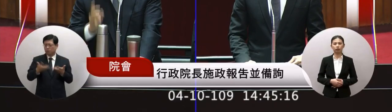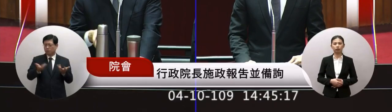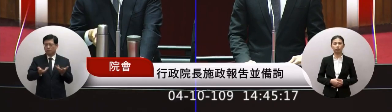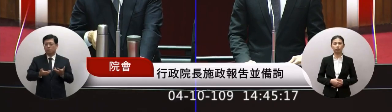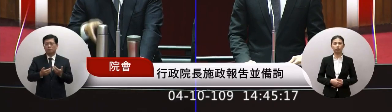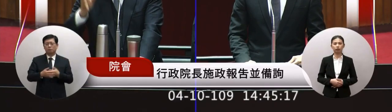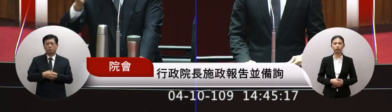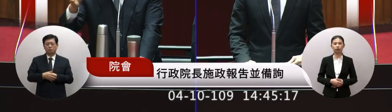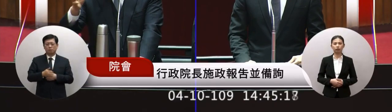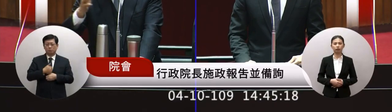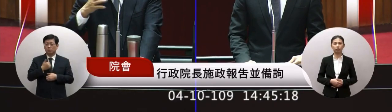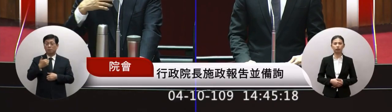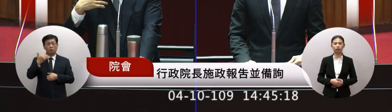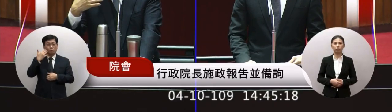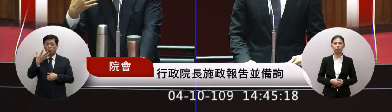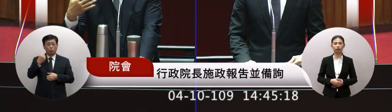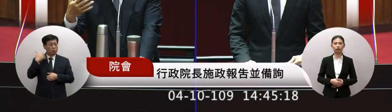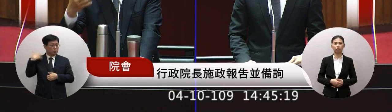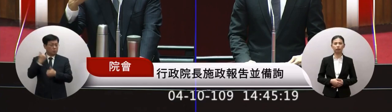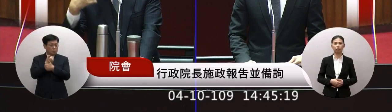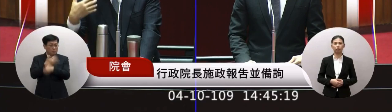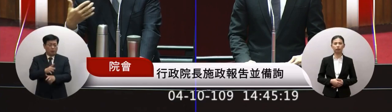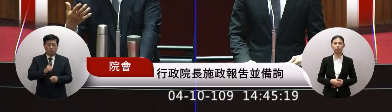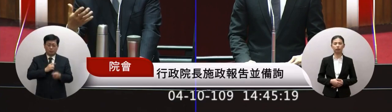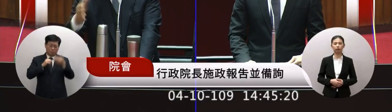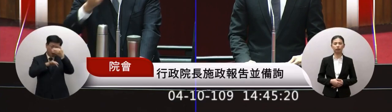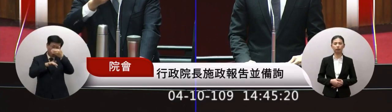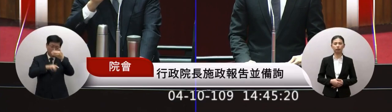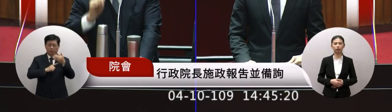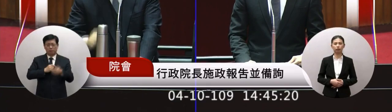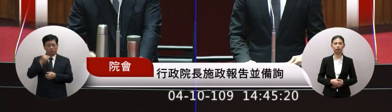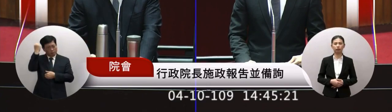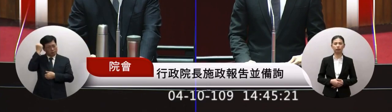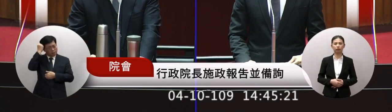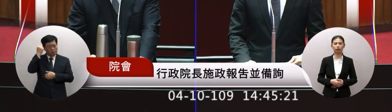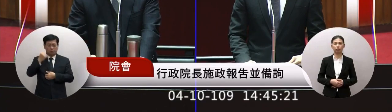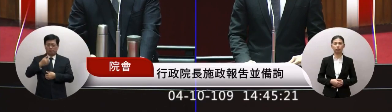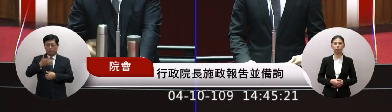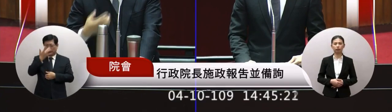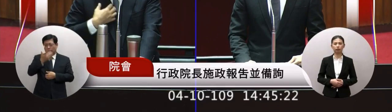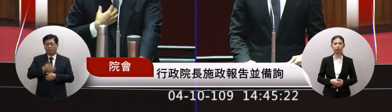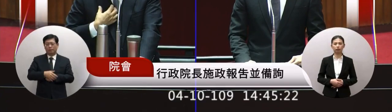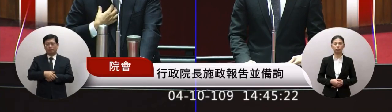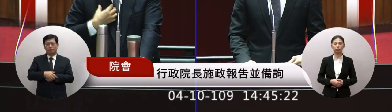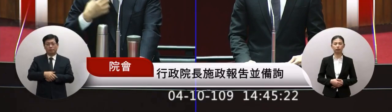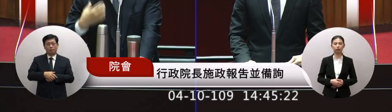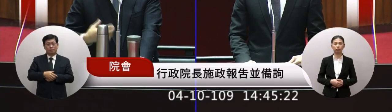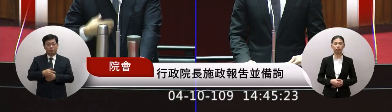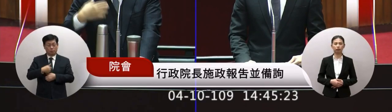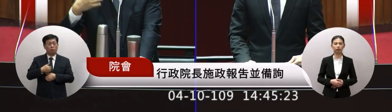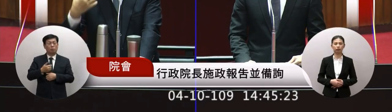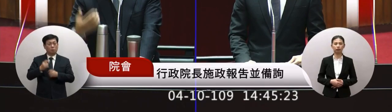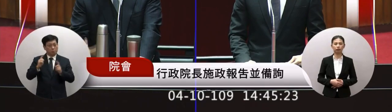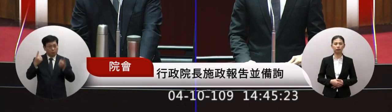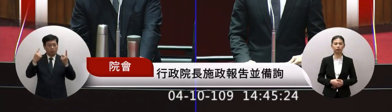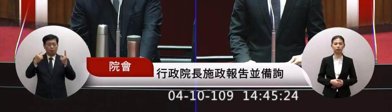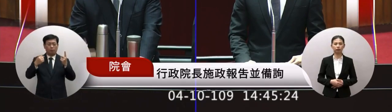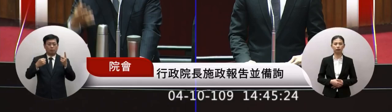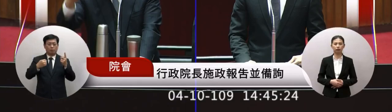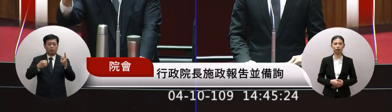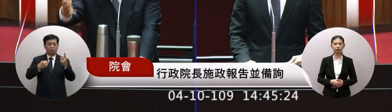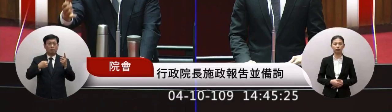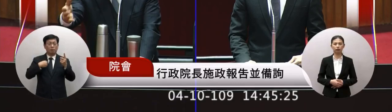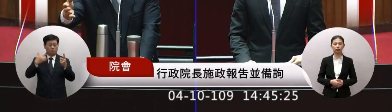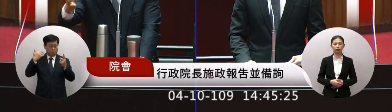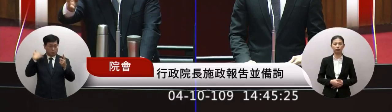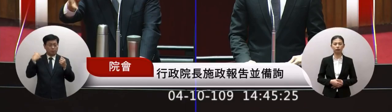其实如果没走过那个冤枉，那个艰苦，不知道那个辛苦， 啊，我拄好，